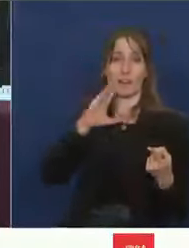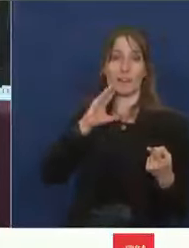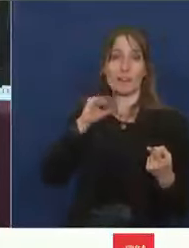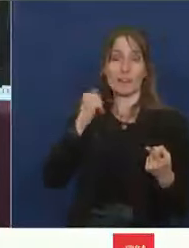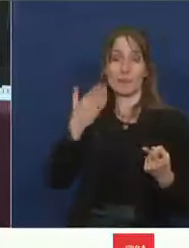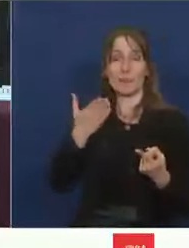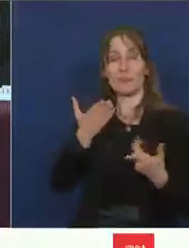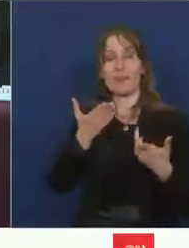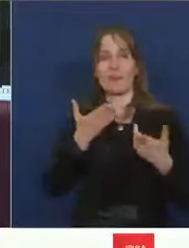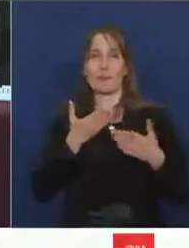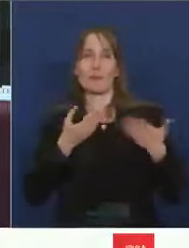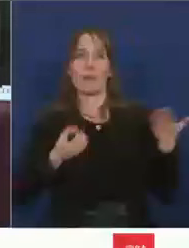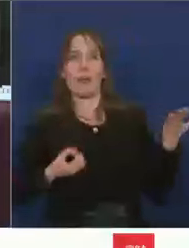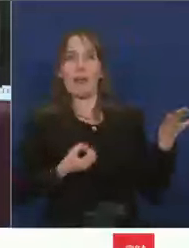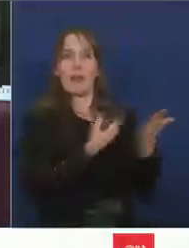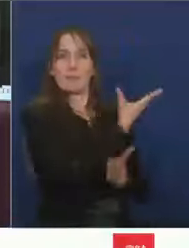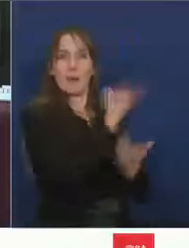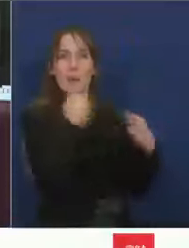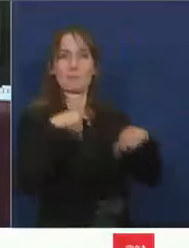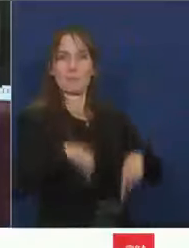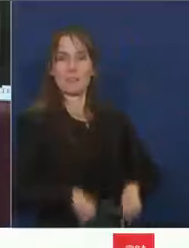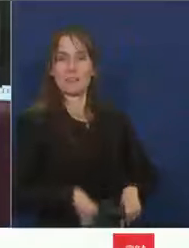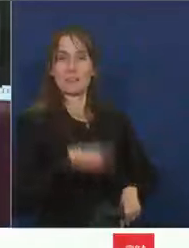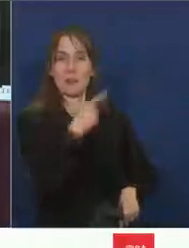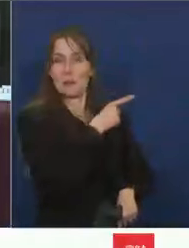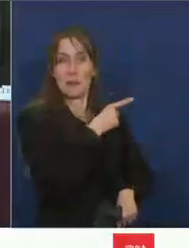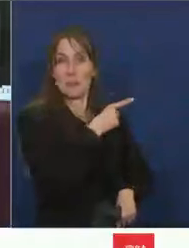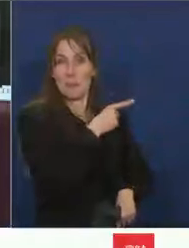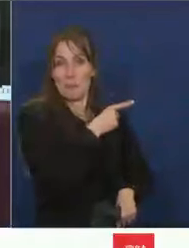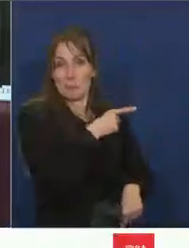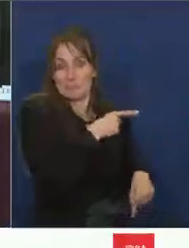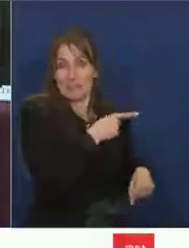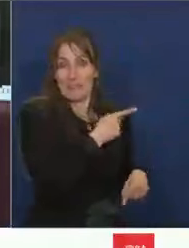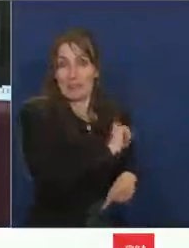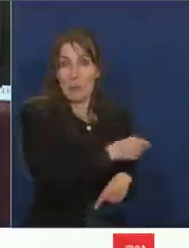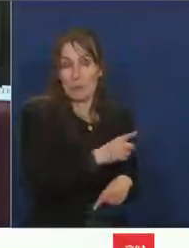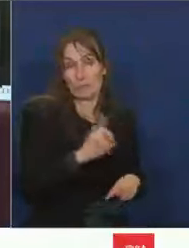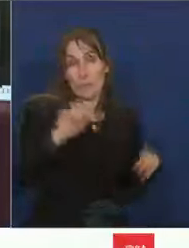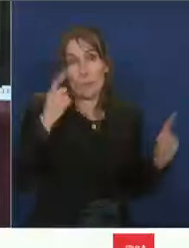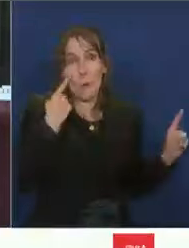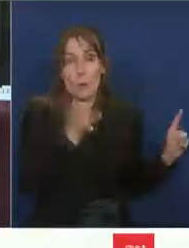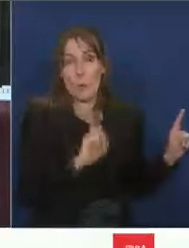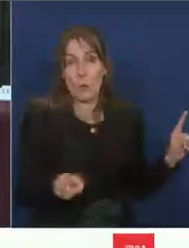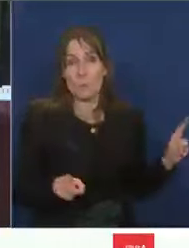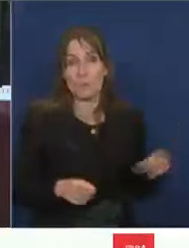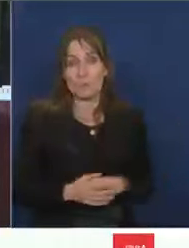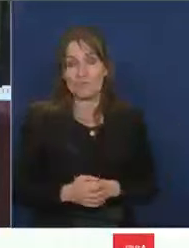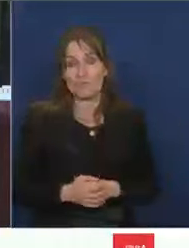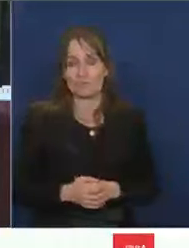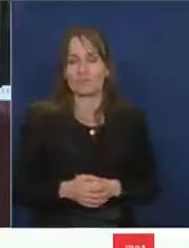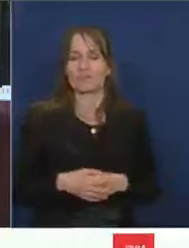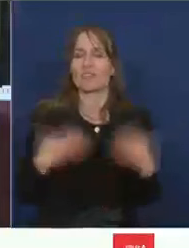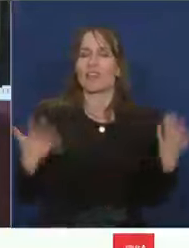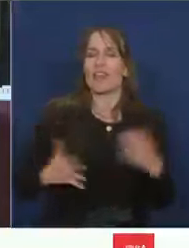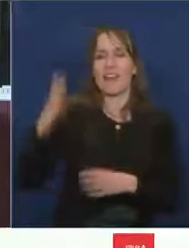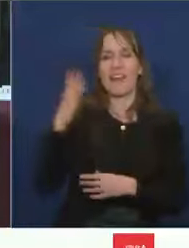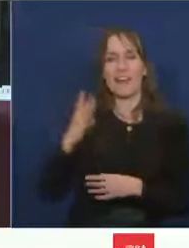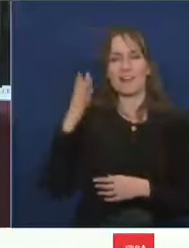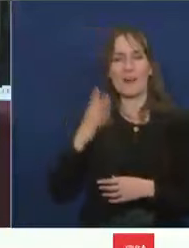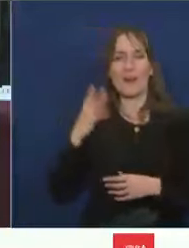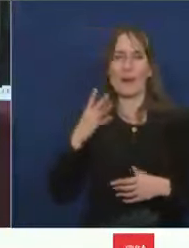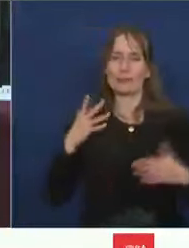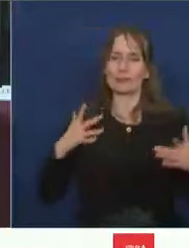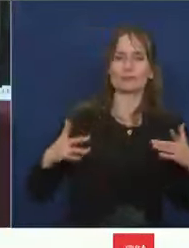extra-lucide. Ce qui fut autrefois un lieu de délassement et de sociabilité, où mères et grands-mères, car elles avaient alors